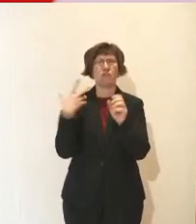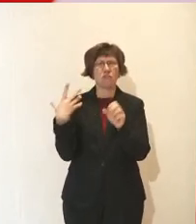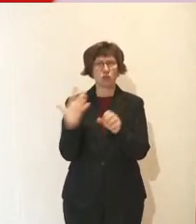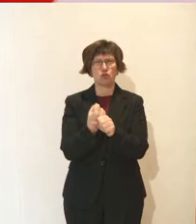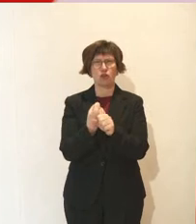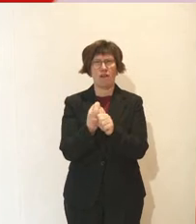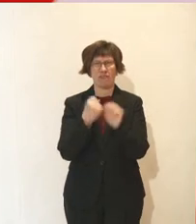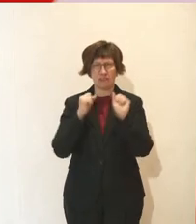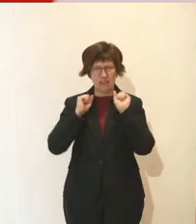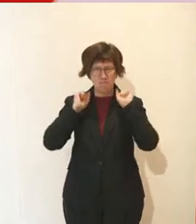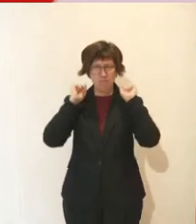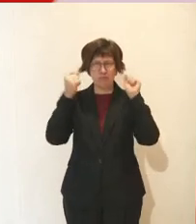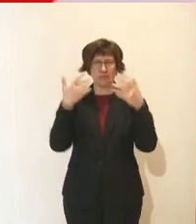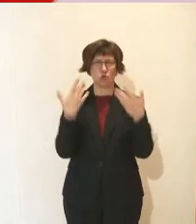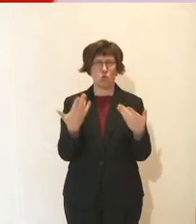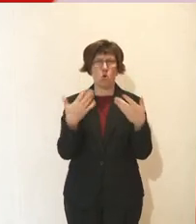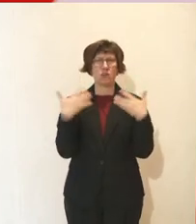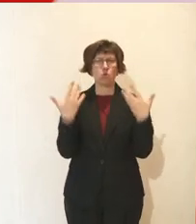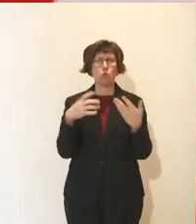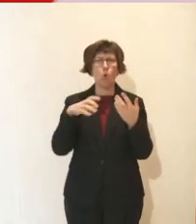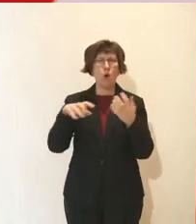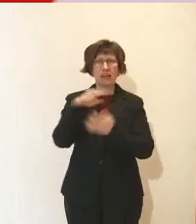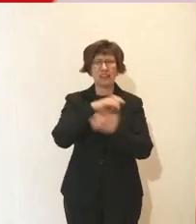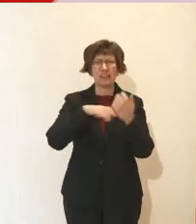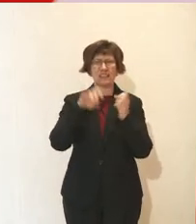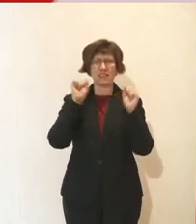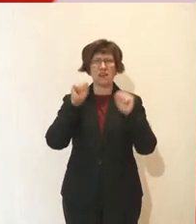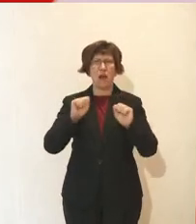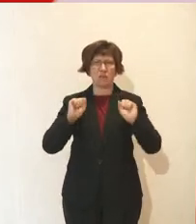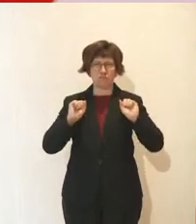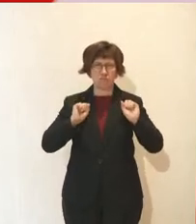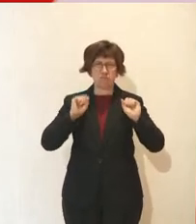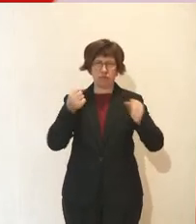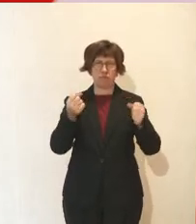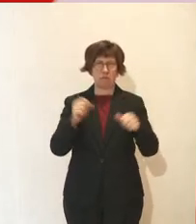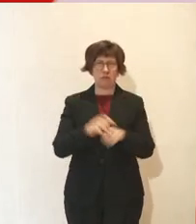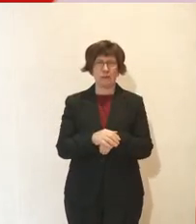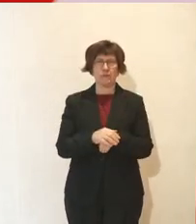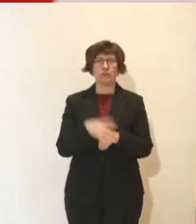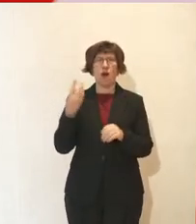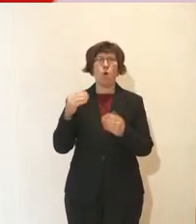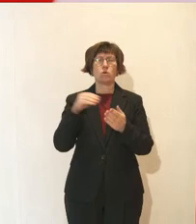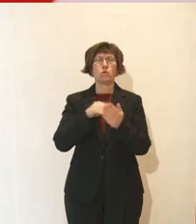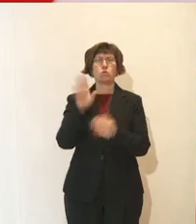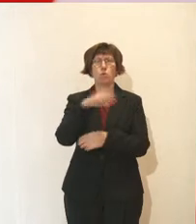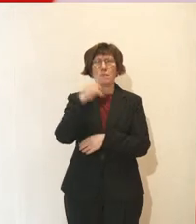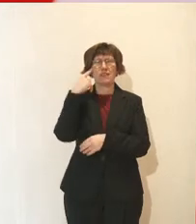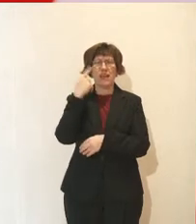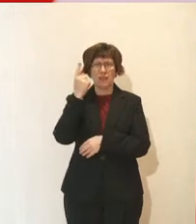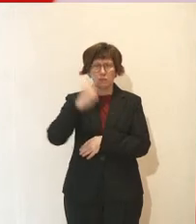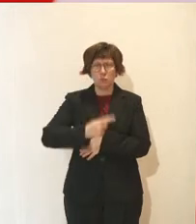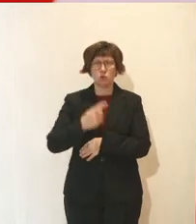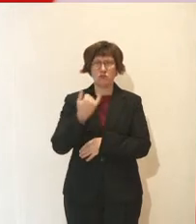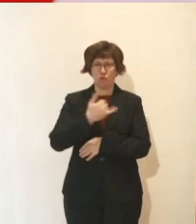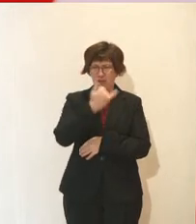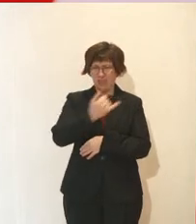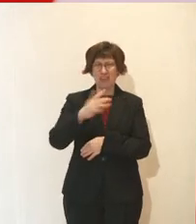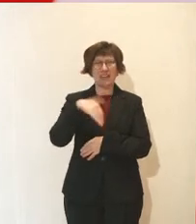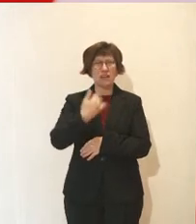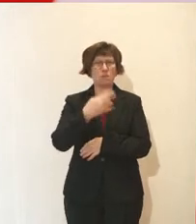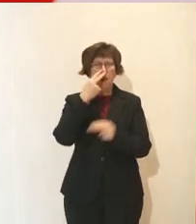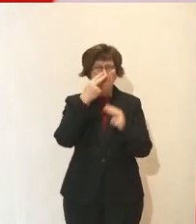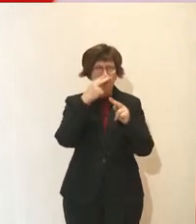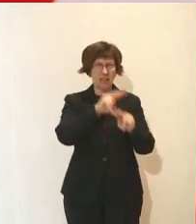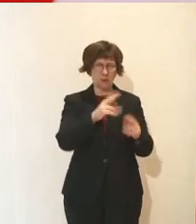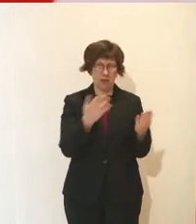alles dafür zu tun eine solche krise zu bewältigen und auch immer daran zu denken dass es für jeden eine perspektive geht